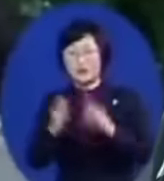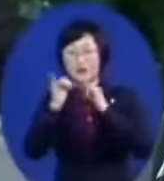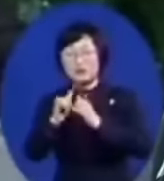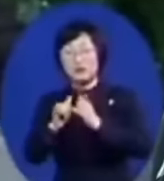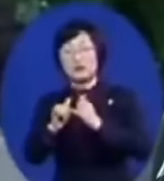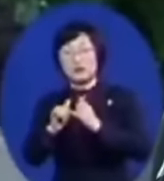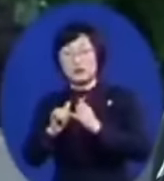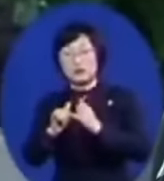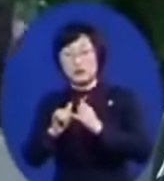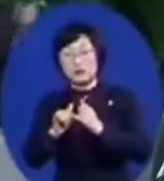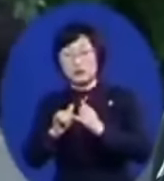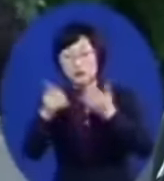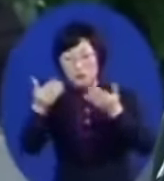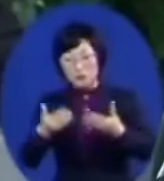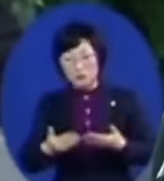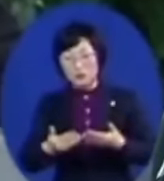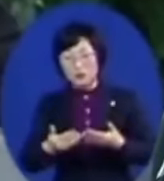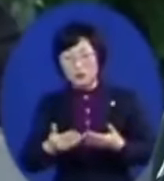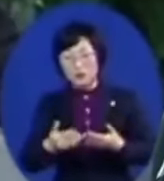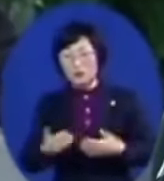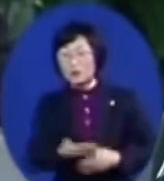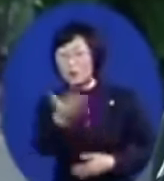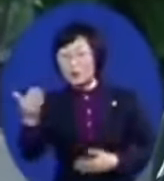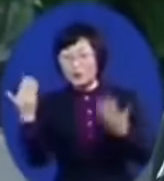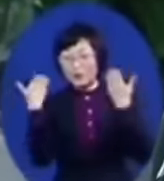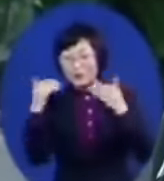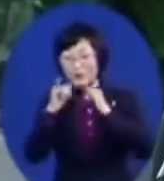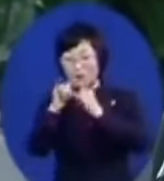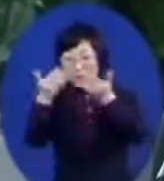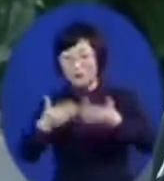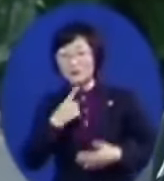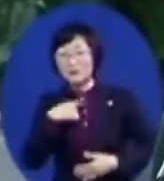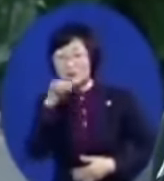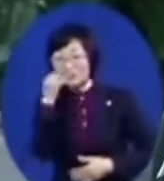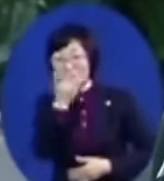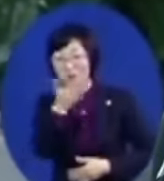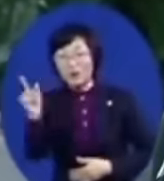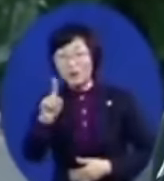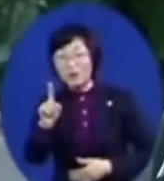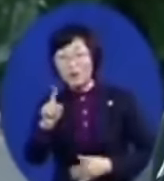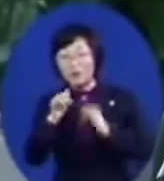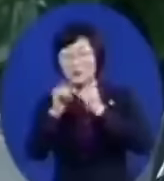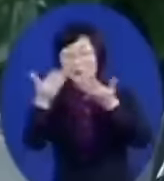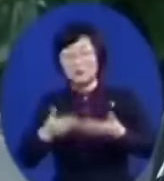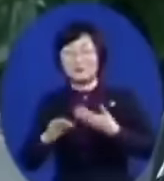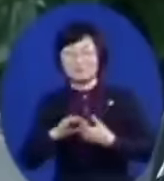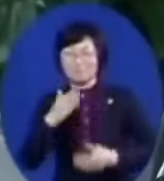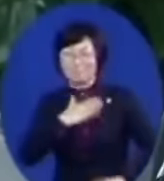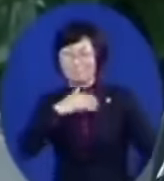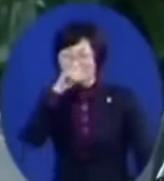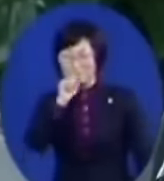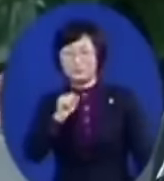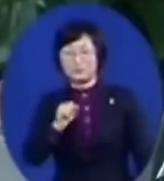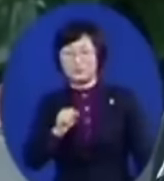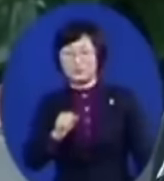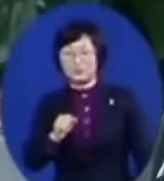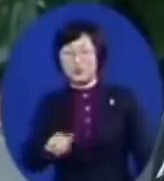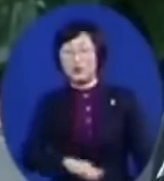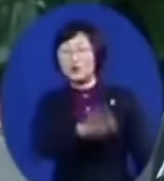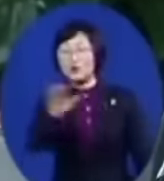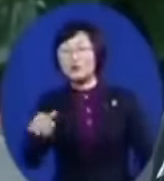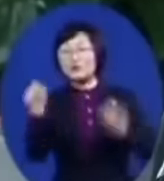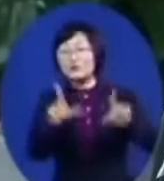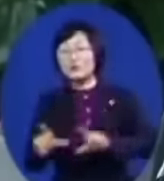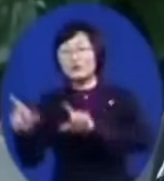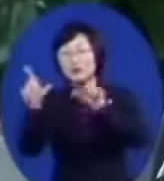받아봐요? 학교 다닐 때 상 받아봤습니까? 상 받으면 기분 좋지요? 우리 생활에